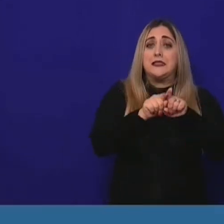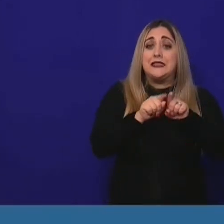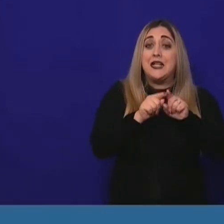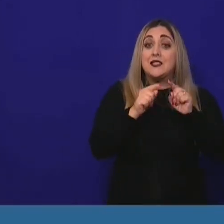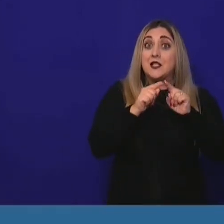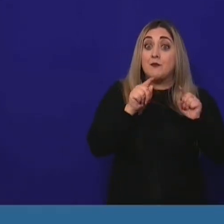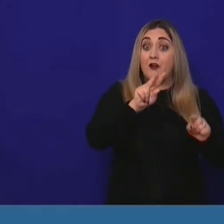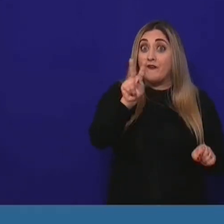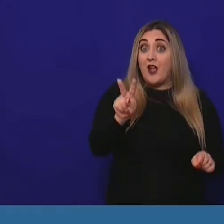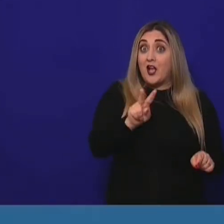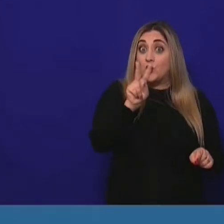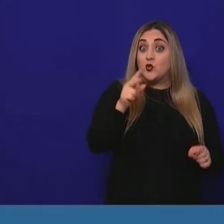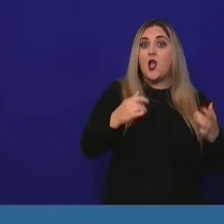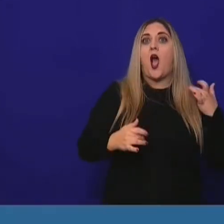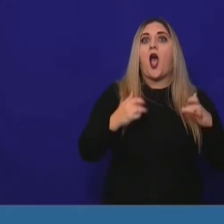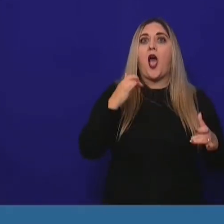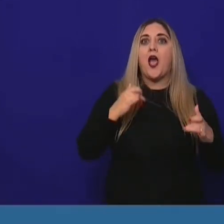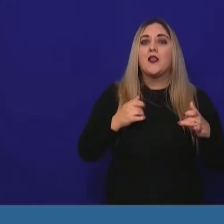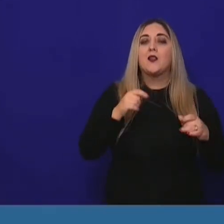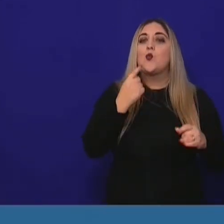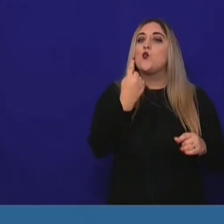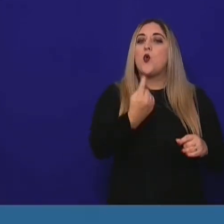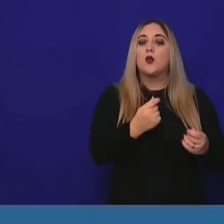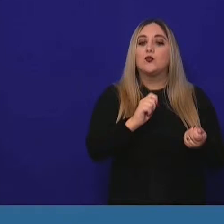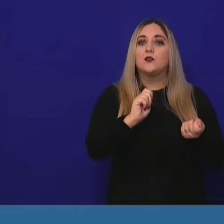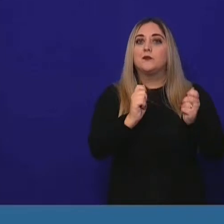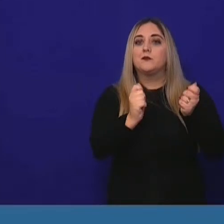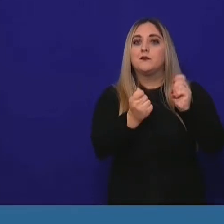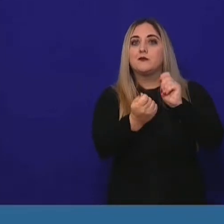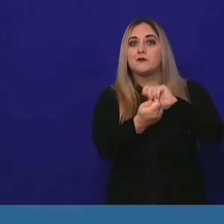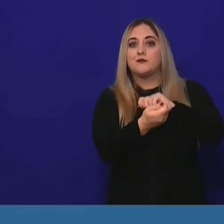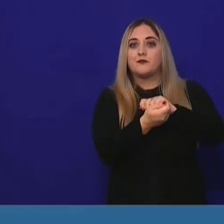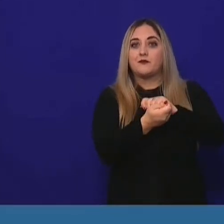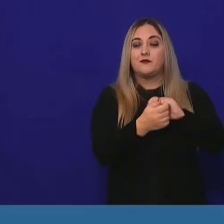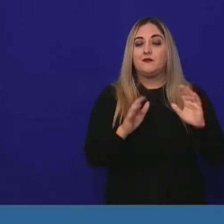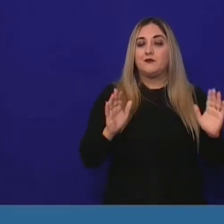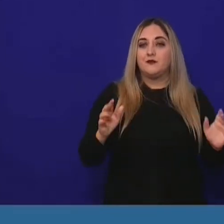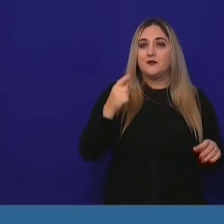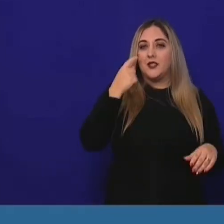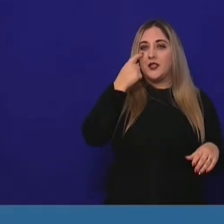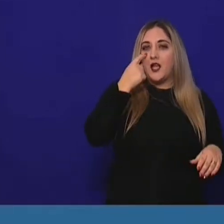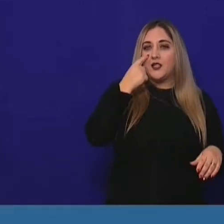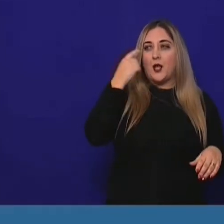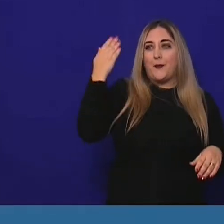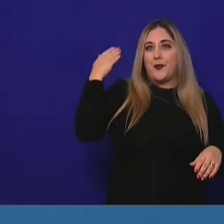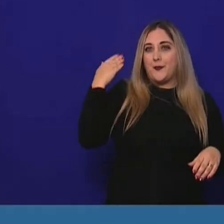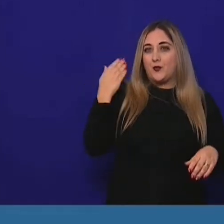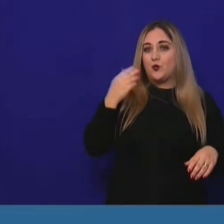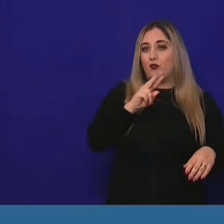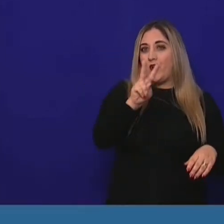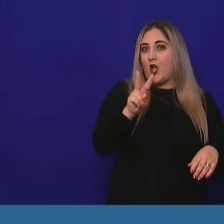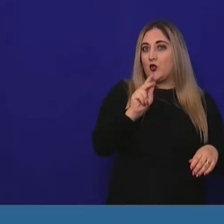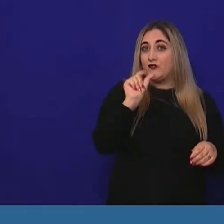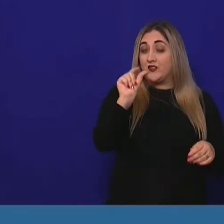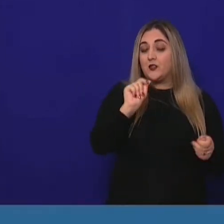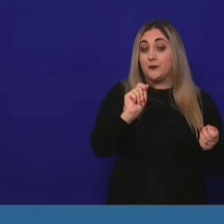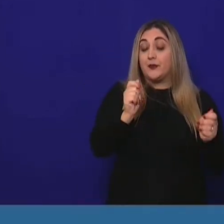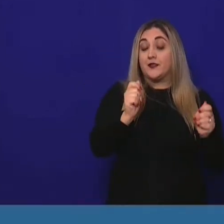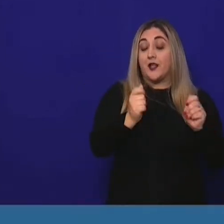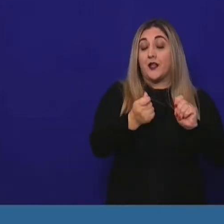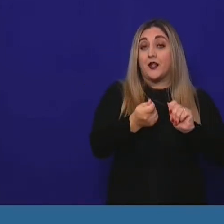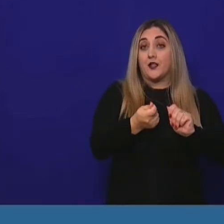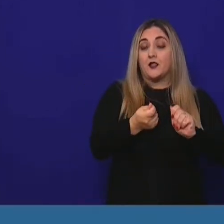kollha jagħmlu dawn iċ-changes u aħna mill-bidu tal-pandemija rajna diversi mutations f'dan il-virus